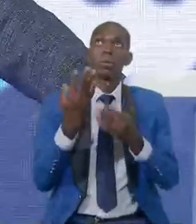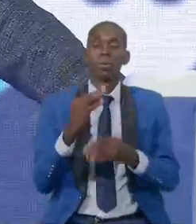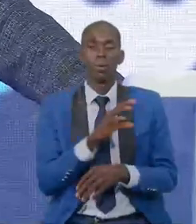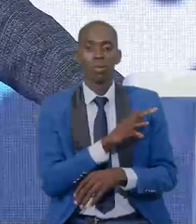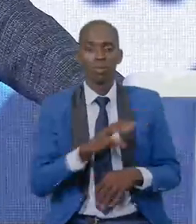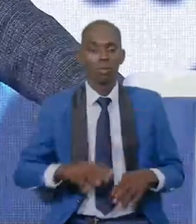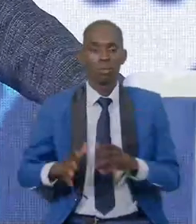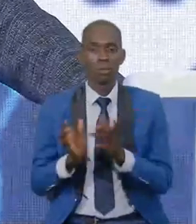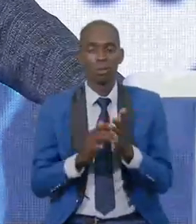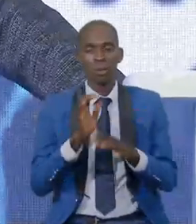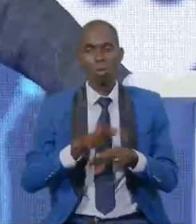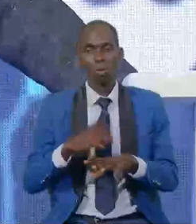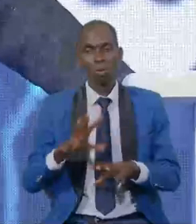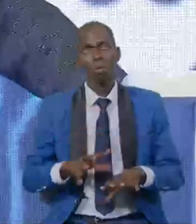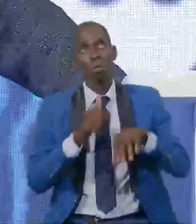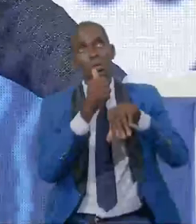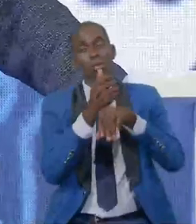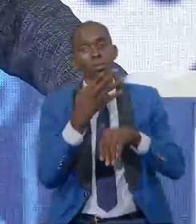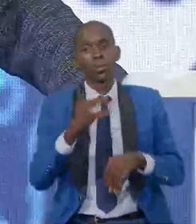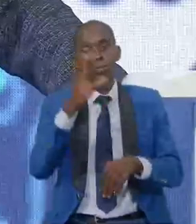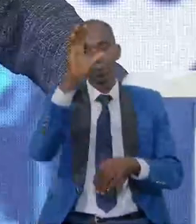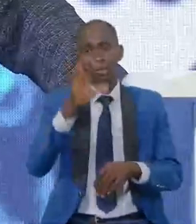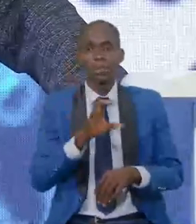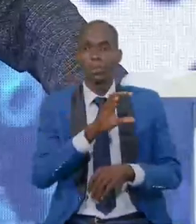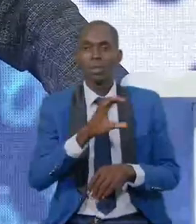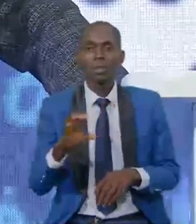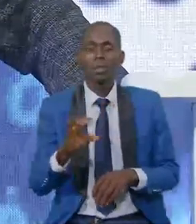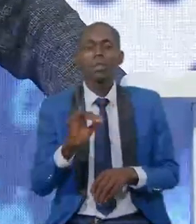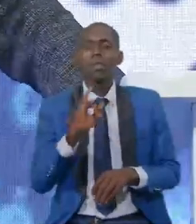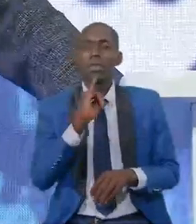Le sacrifice de Jésus à la croix du calvaire,